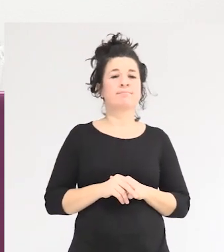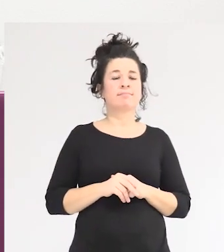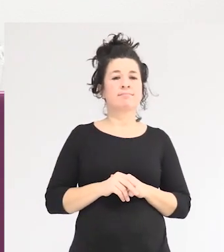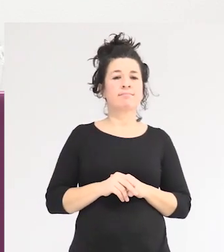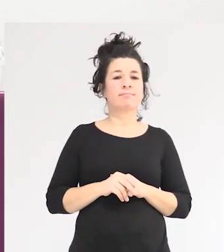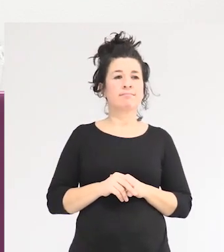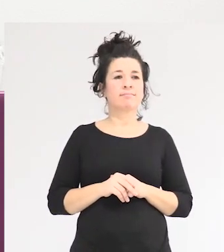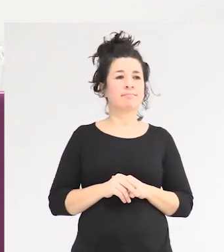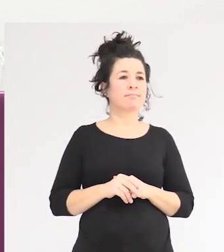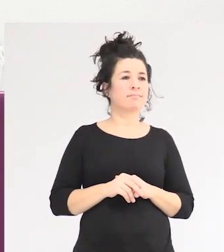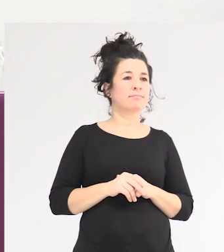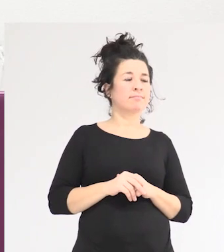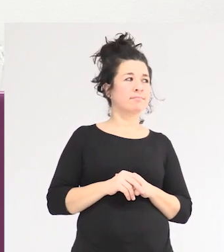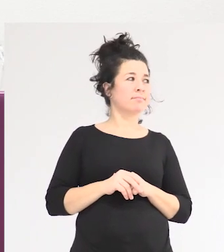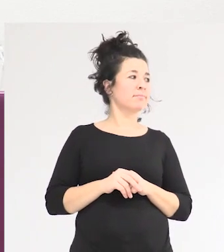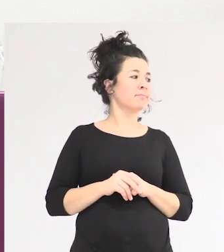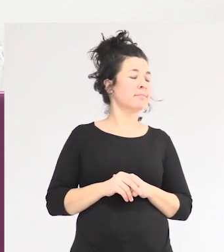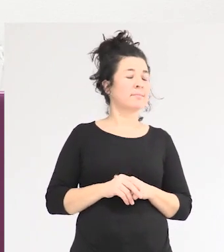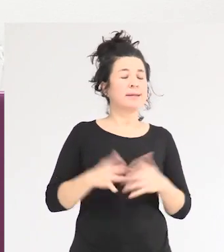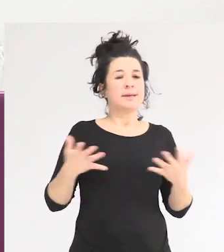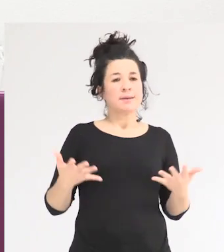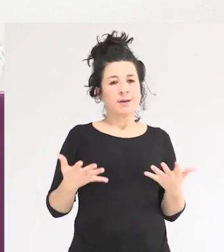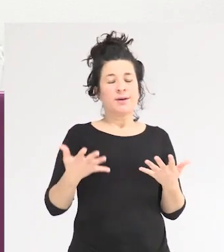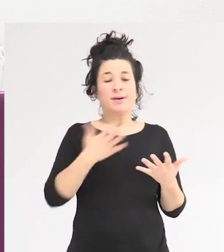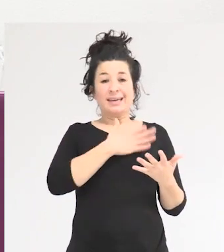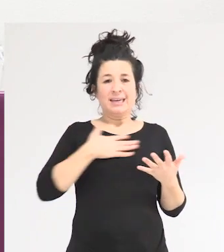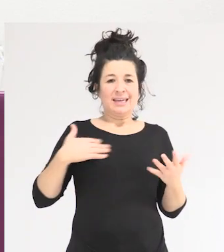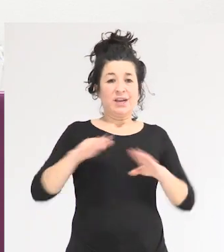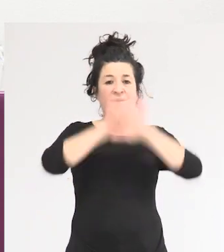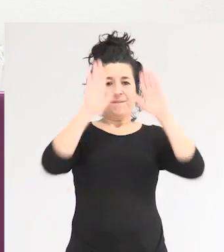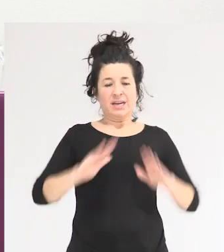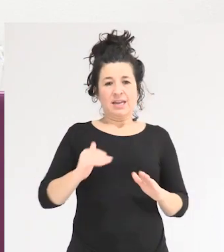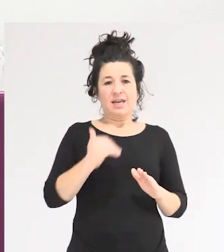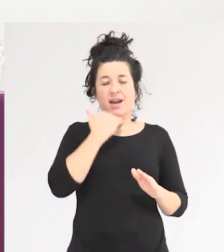Bueno, eta zerbait positiboa goarekin amaitzeko.